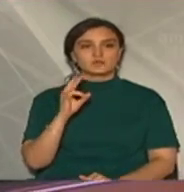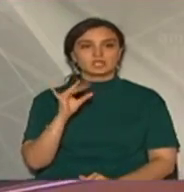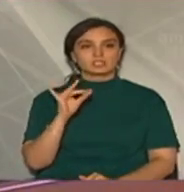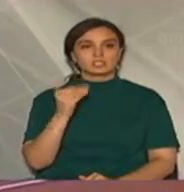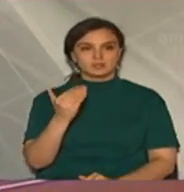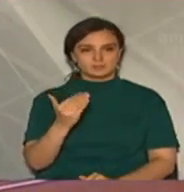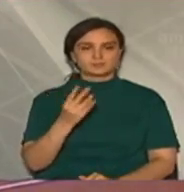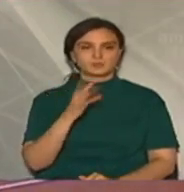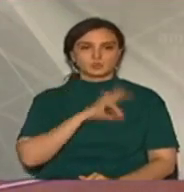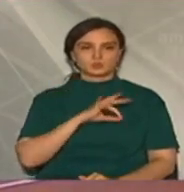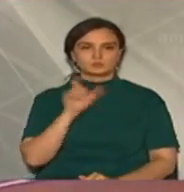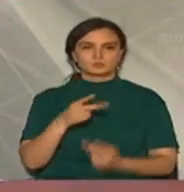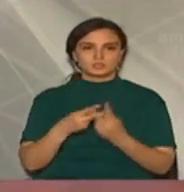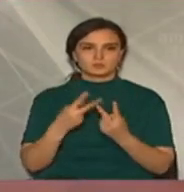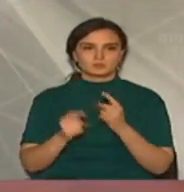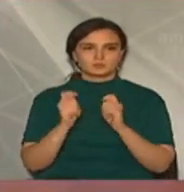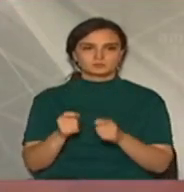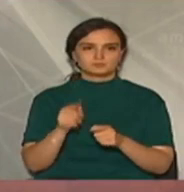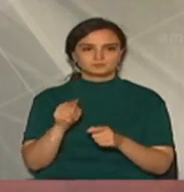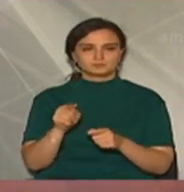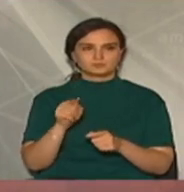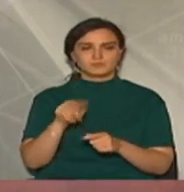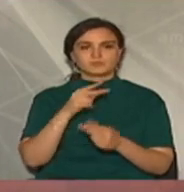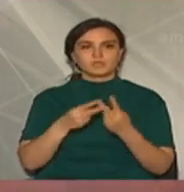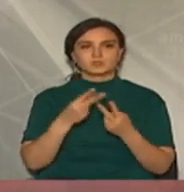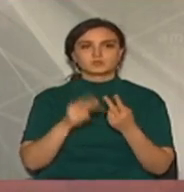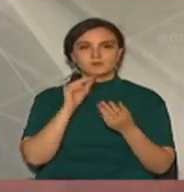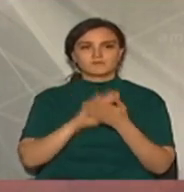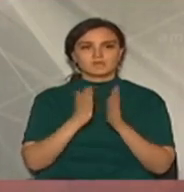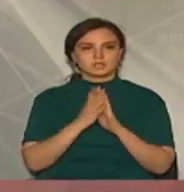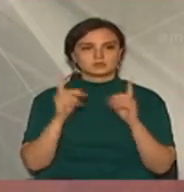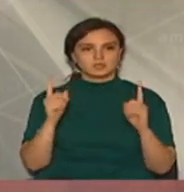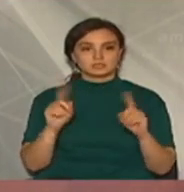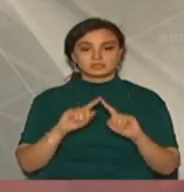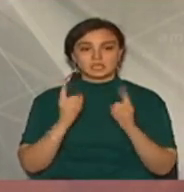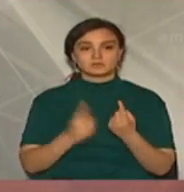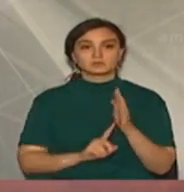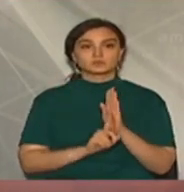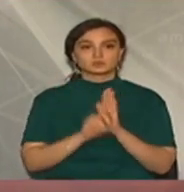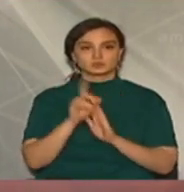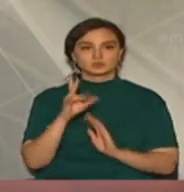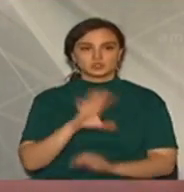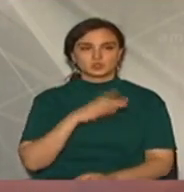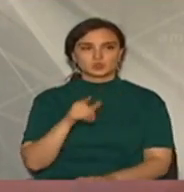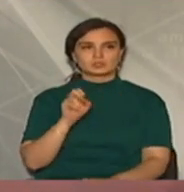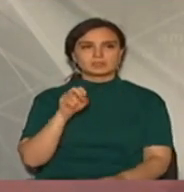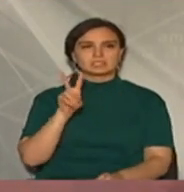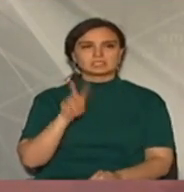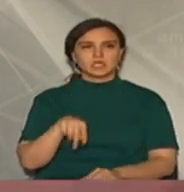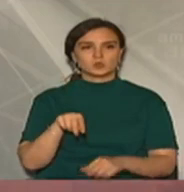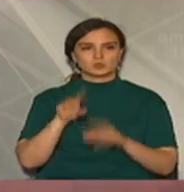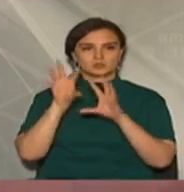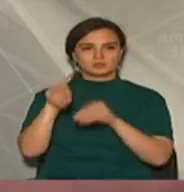ღონისძიებისათვის გამოყენებული იქნეს პატიმრობა. მას პატიმრობის ვადის სათვლა დაეწყოს დაკავების მომენტიდან და მოთავსებული იქნეს სპეციალური